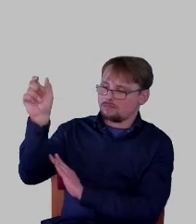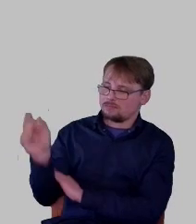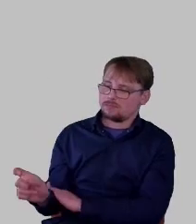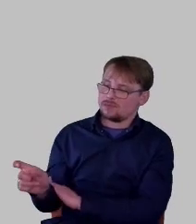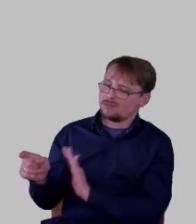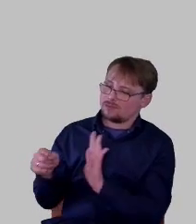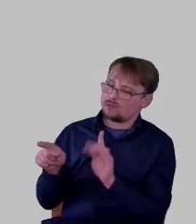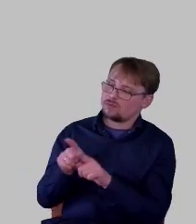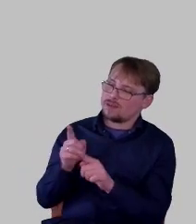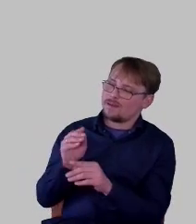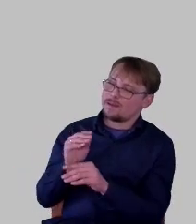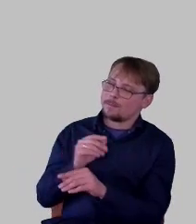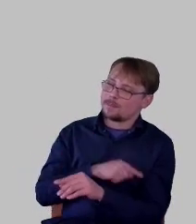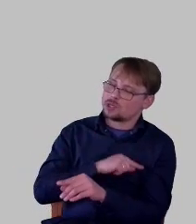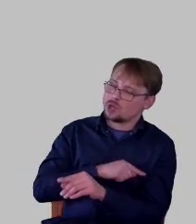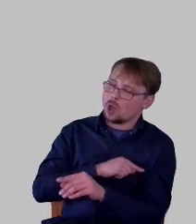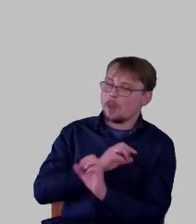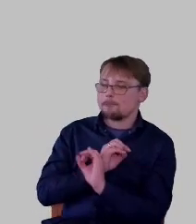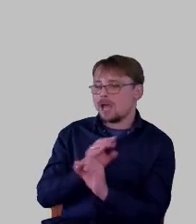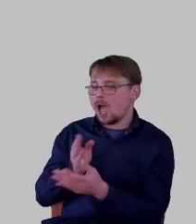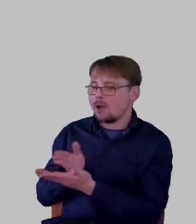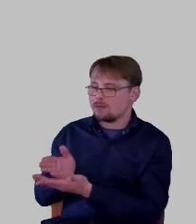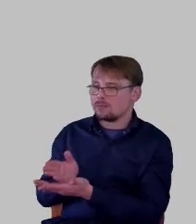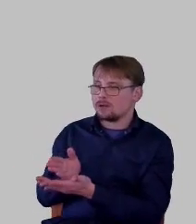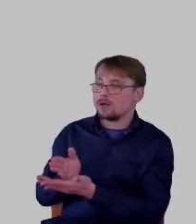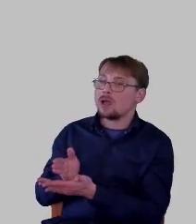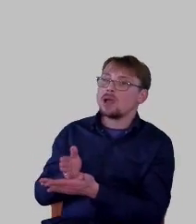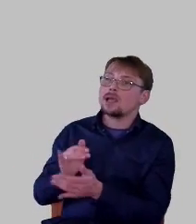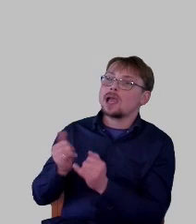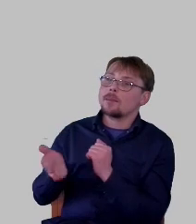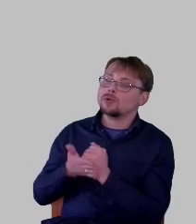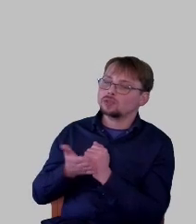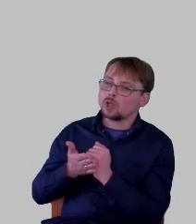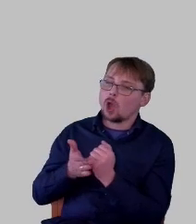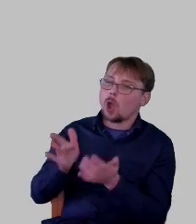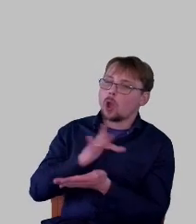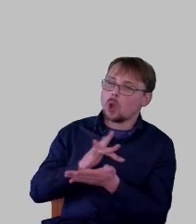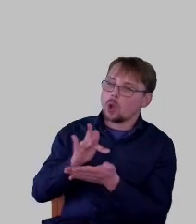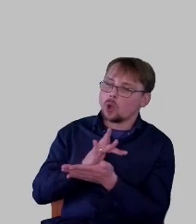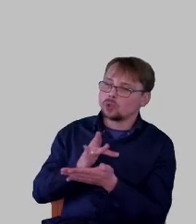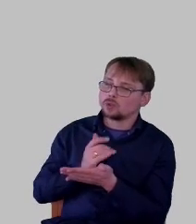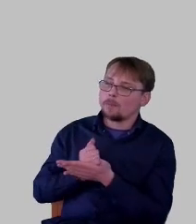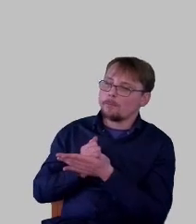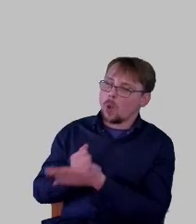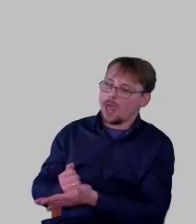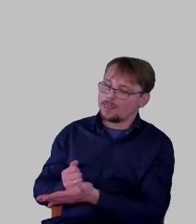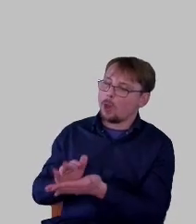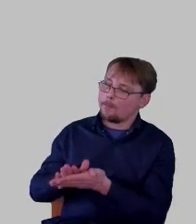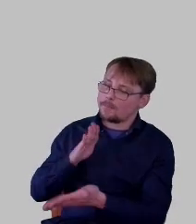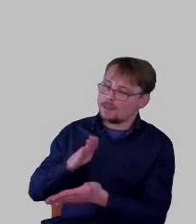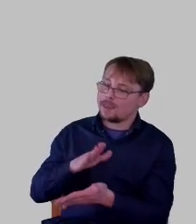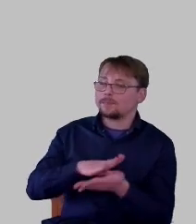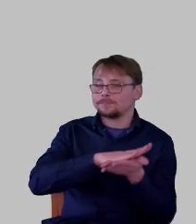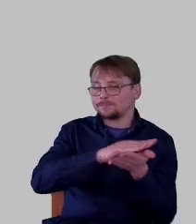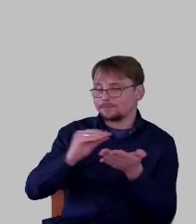pomocy psychologiczno-pedagogicznej jest organizowana na podstawie opinii publicznej poradni psychologiczno-pedagogicznej. Opinia, jak